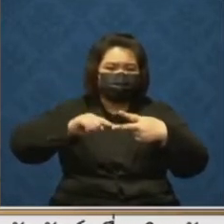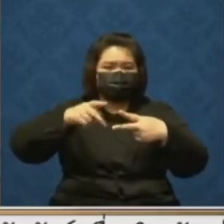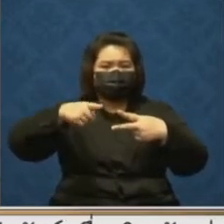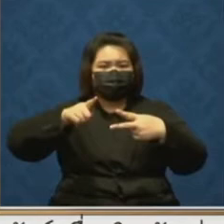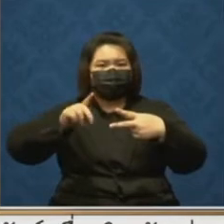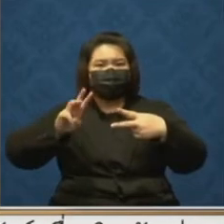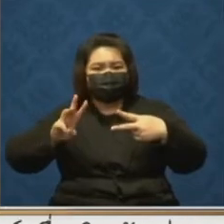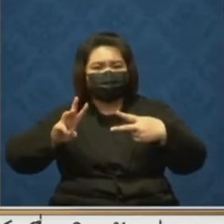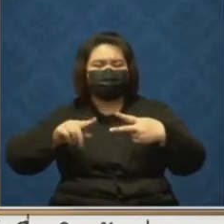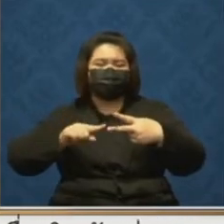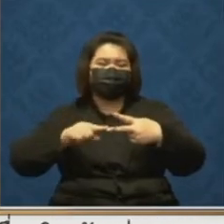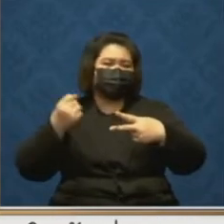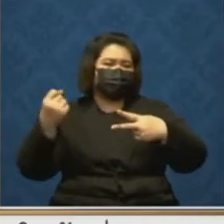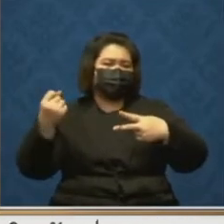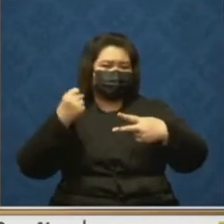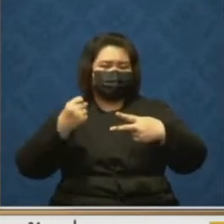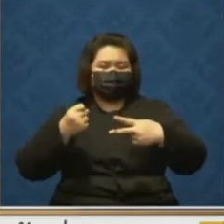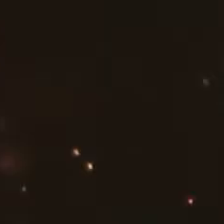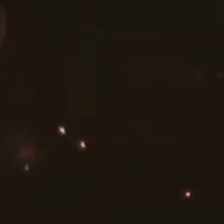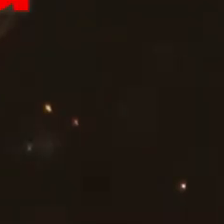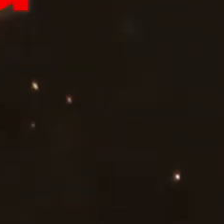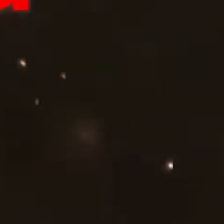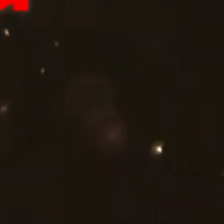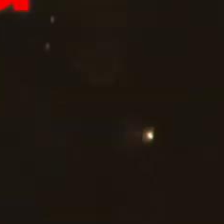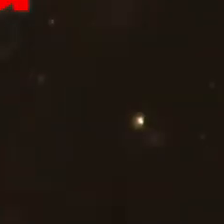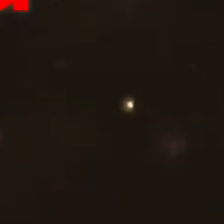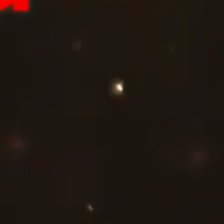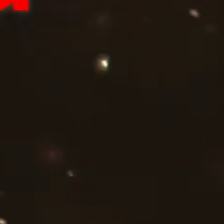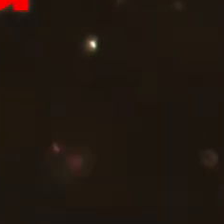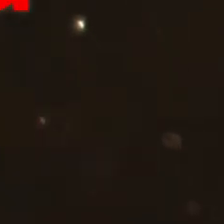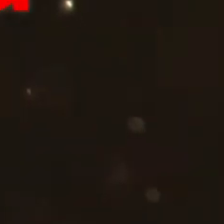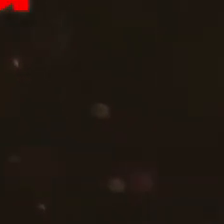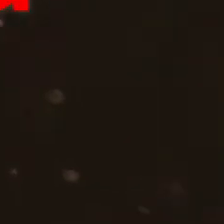ในการคุกคามผู้ที่เห็นต่าง